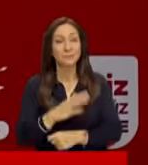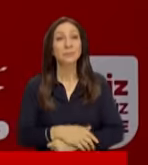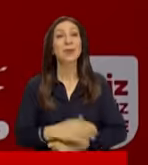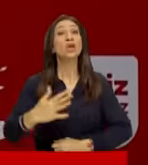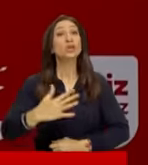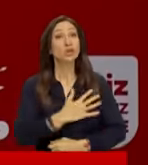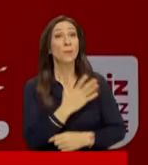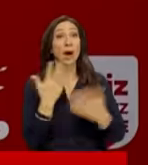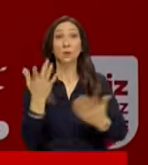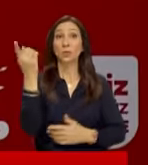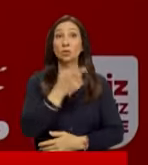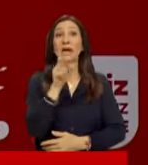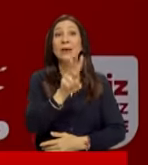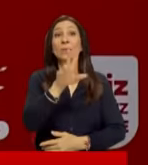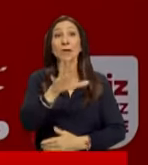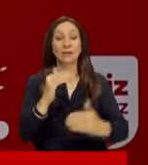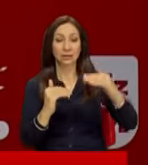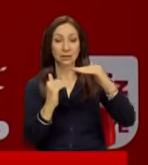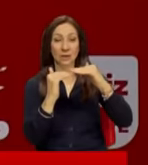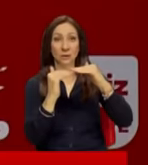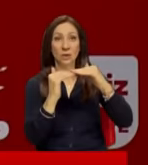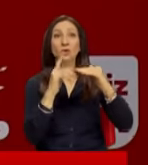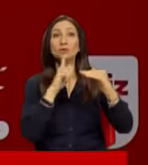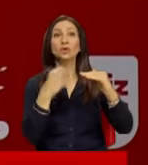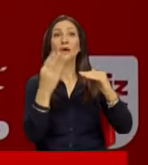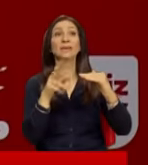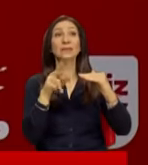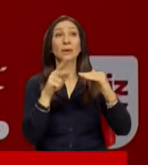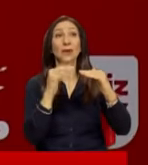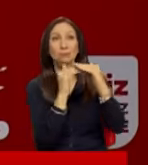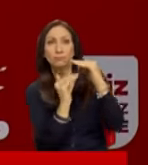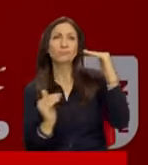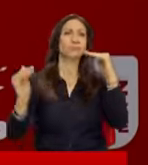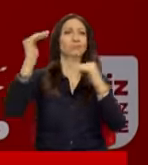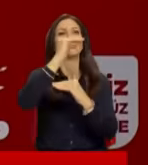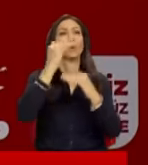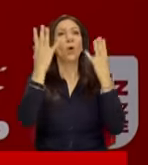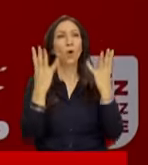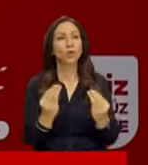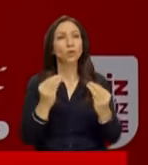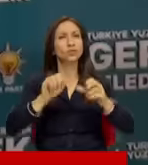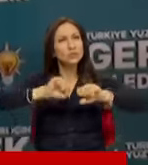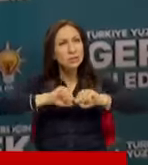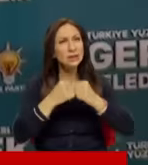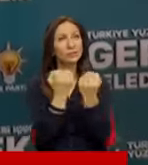CHP artık %25'lik tavanı söz verdiğimiz gibi kırmıştır,